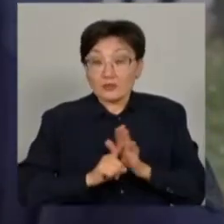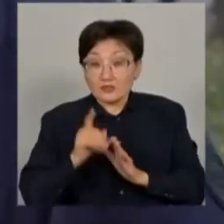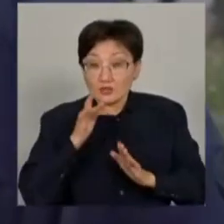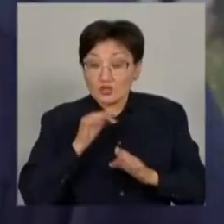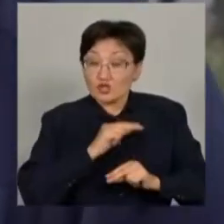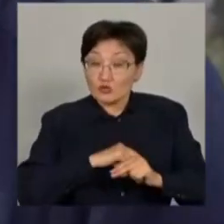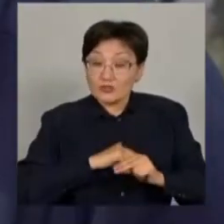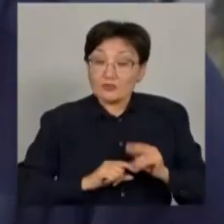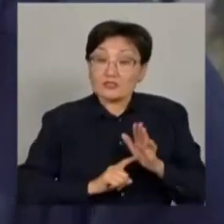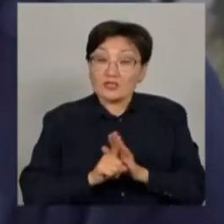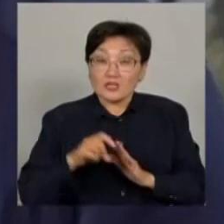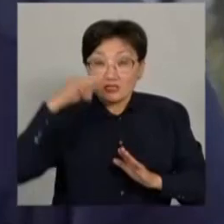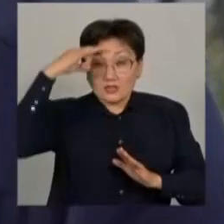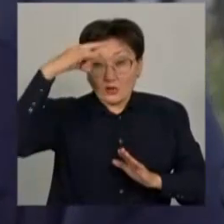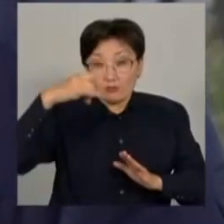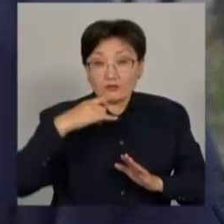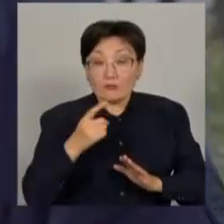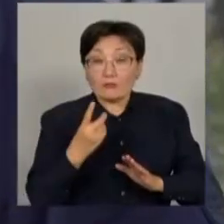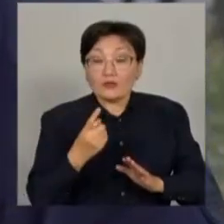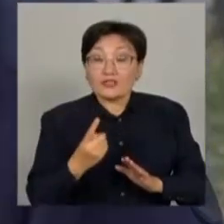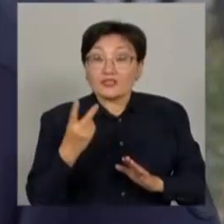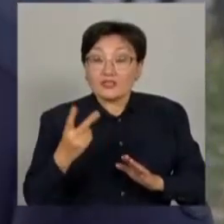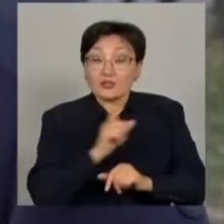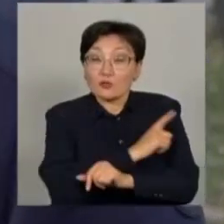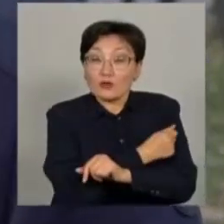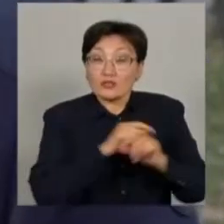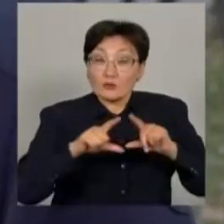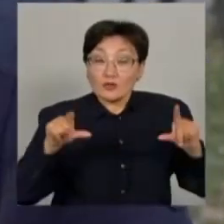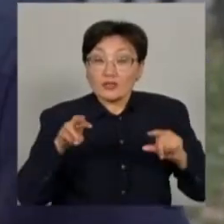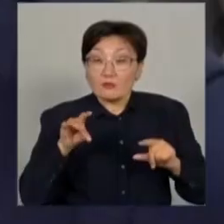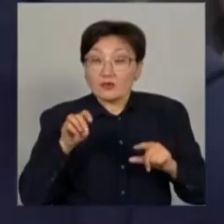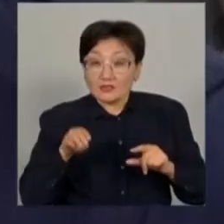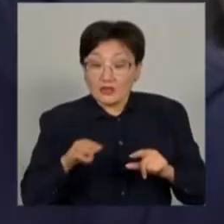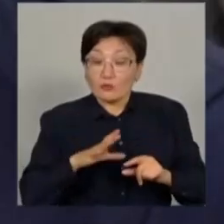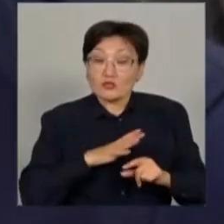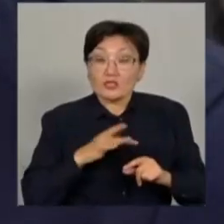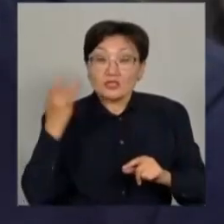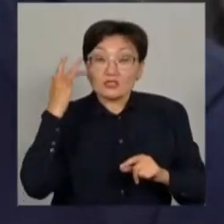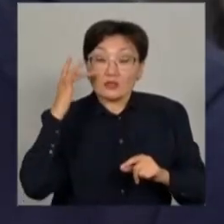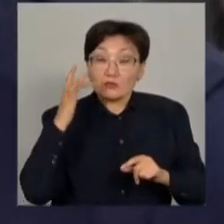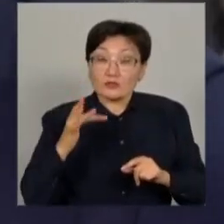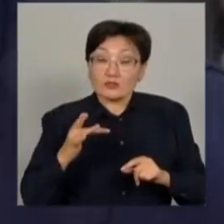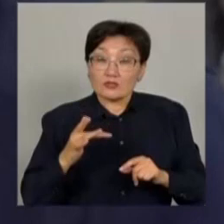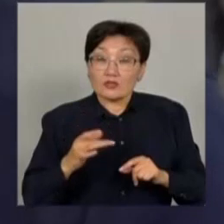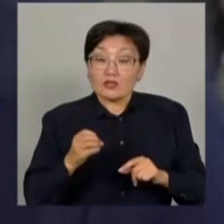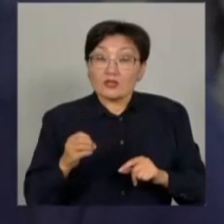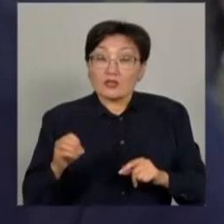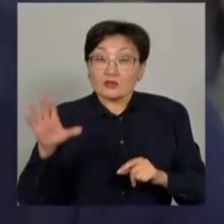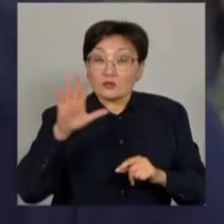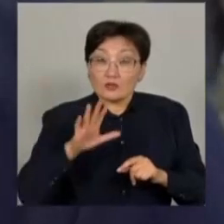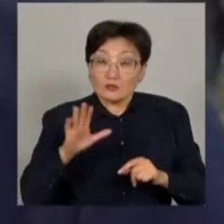біз жұмыс істей бастағанда Қазақстанда 1-2 жерде ғана магнитті резонанс томографтар болғанын. АқШ-тан шыққан, Европадан